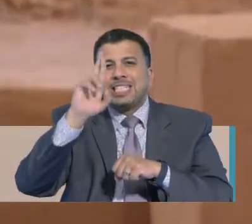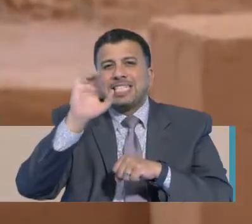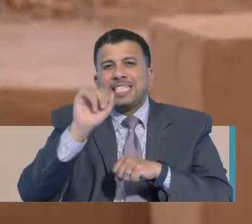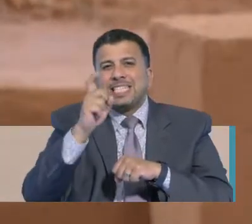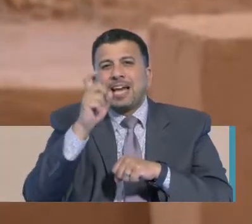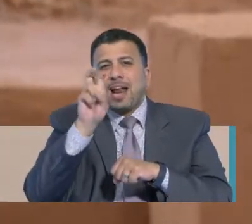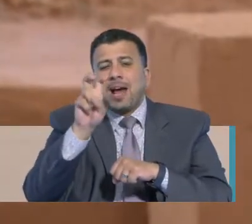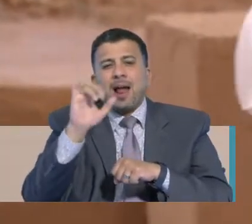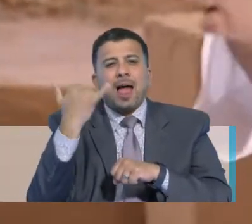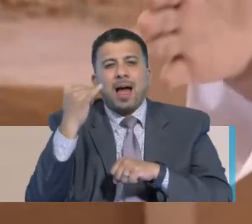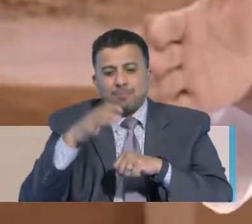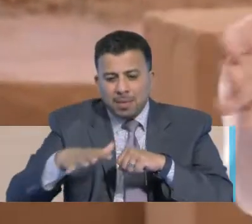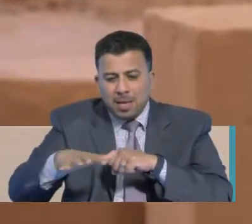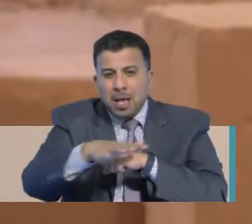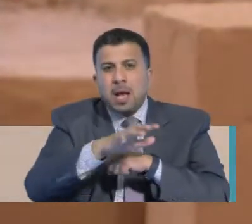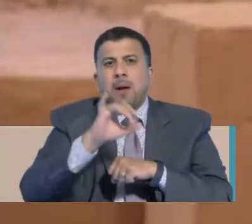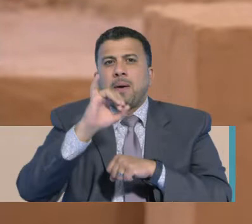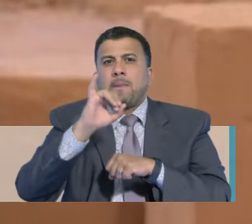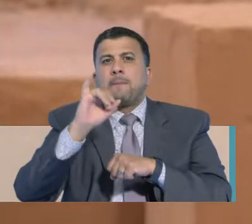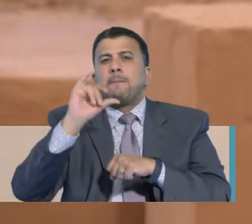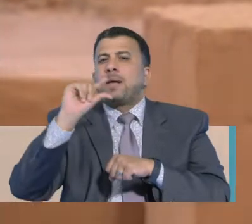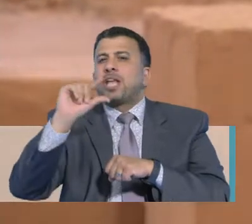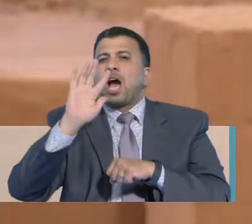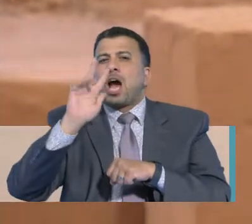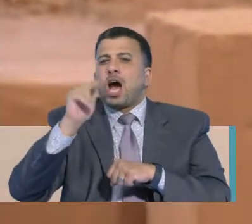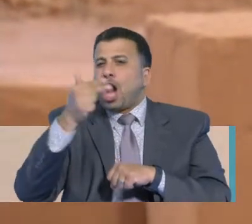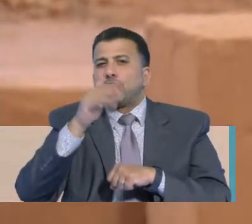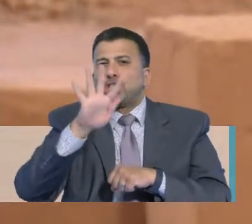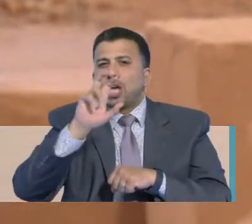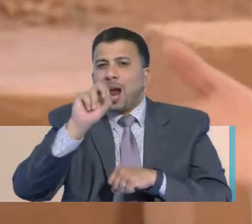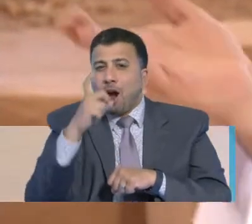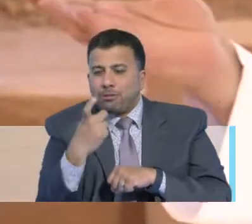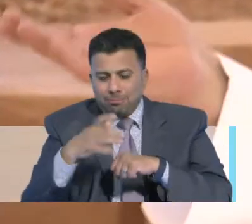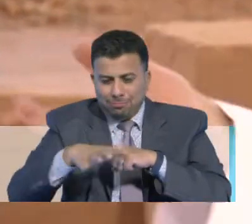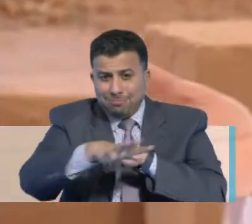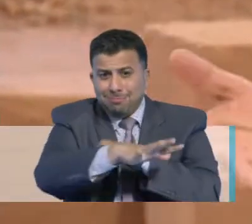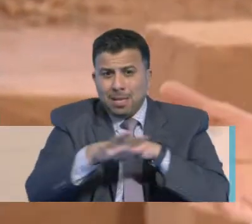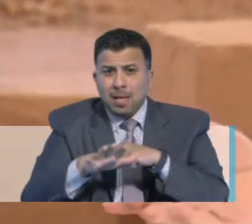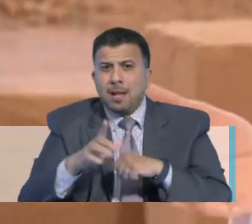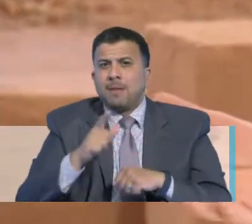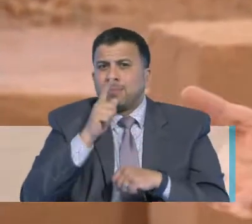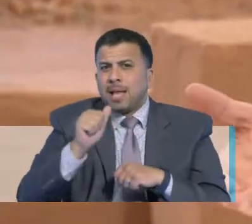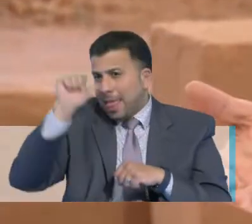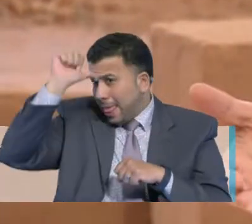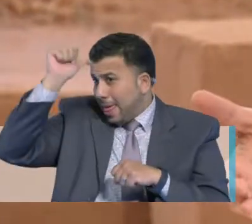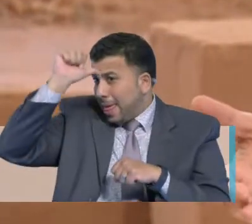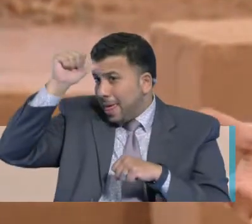من عند من قشقر، هي صفيحة اليرة الهندية، فالهندية جت